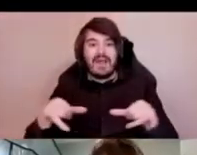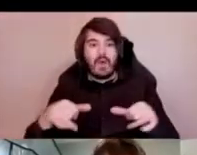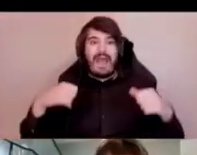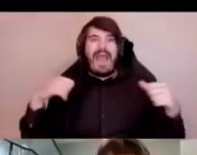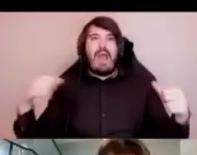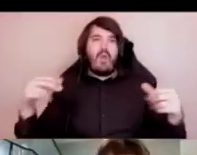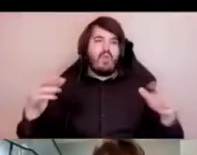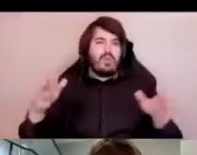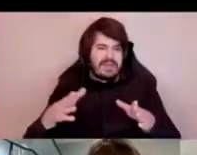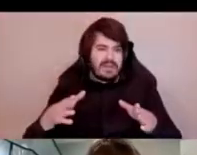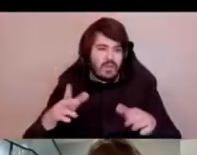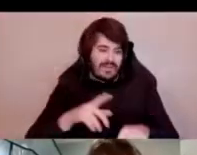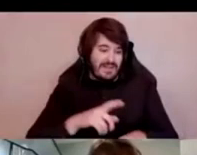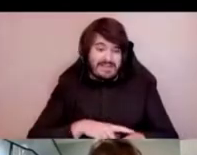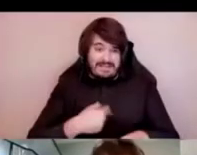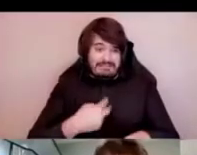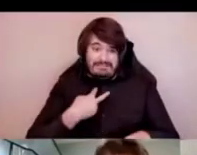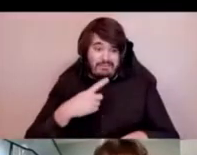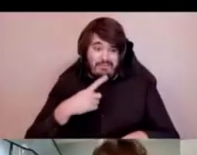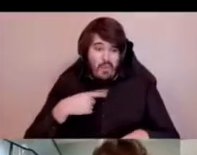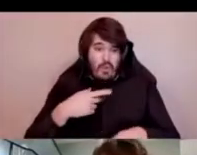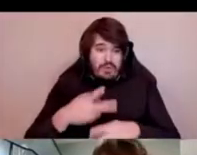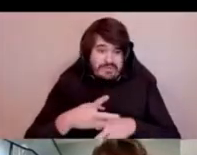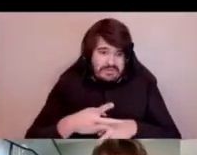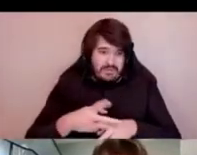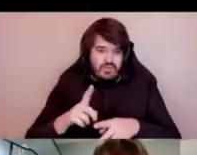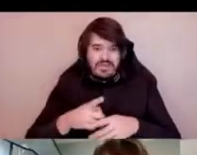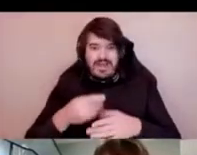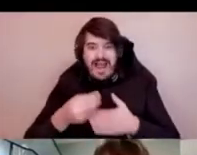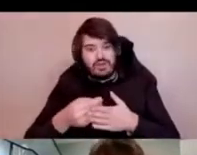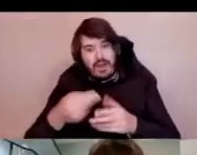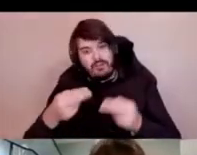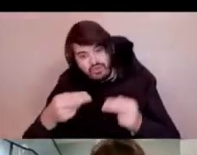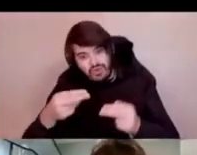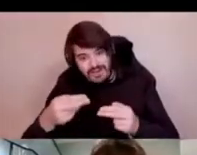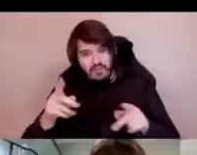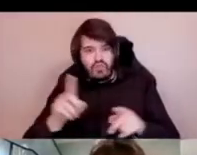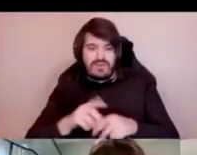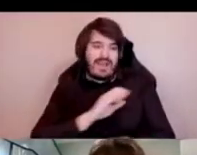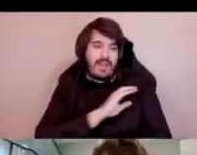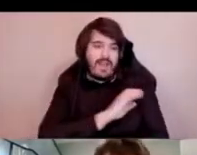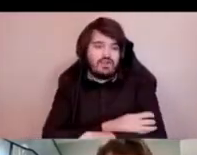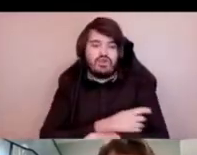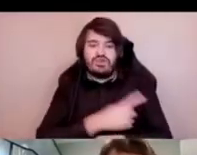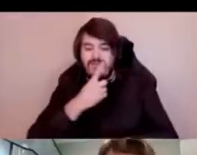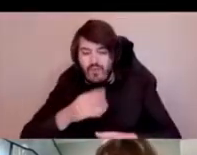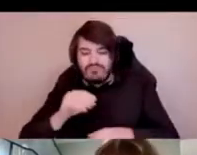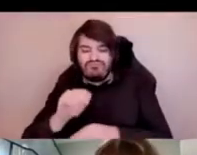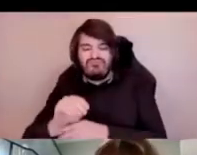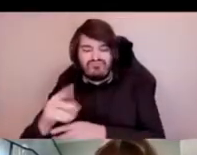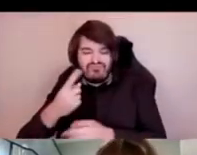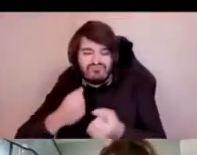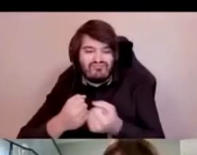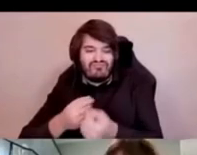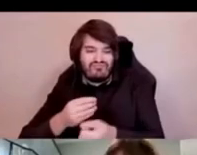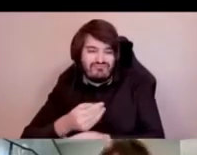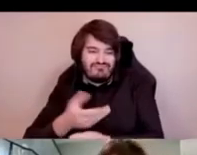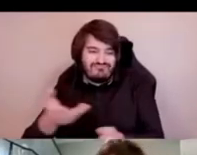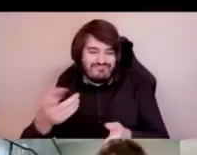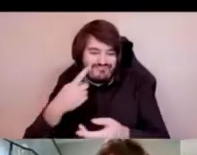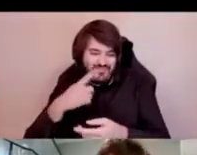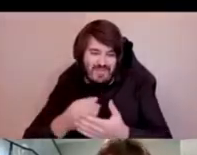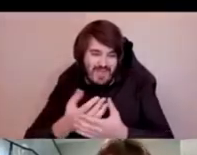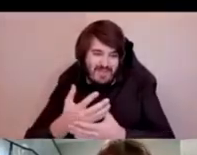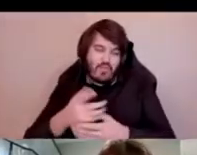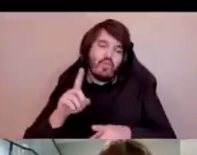temps, notre budget, puis l'énergie qu'on a aussi à mettre dans ce jardin-là, et aussi pour respecter la nature. On va voir